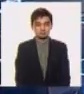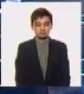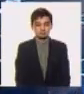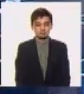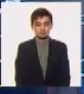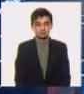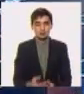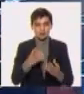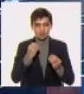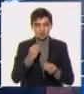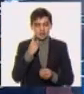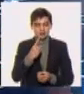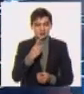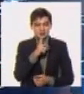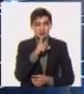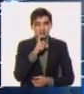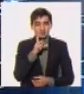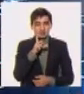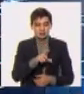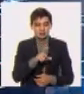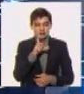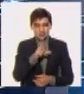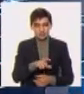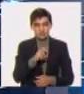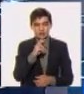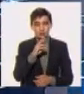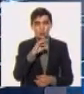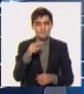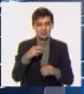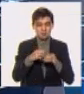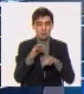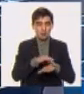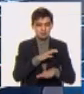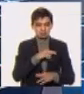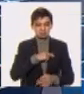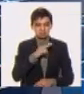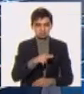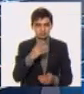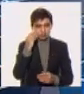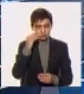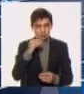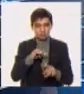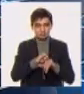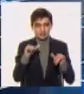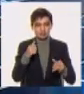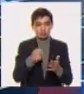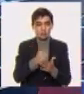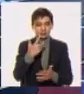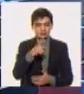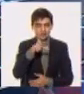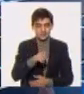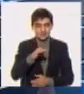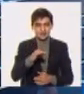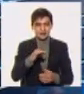еще один пациентка вид умер в казахстане таким образом число скончавшихся возросло до 30 заражены